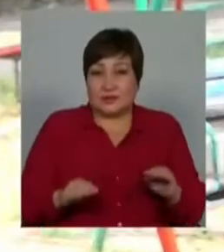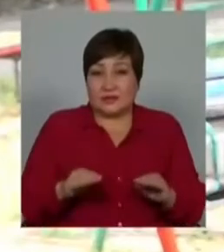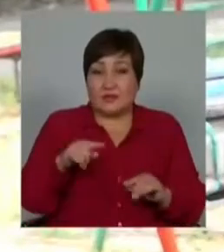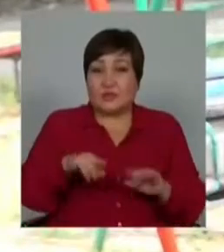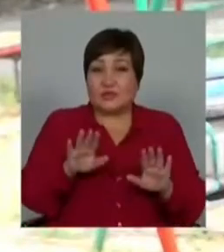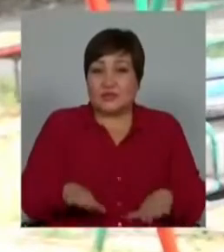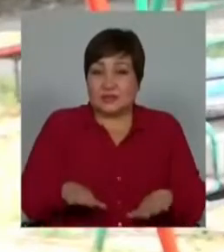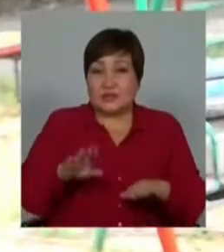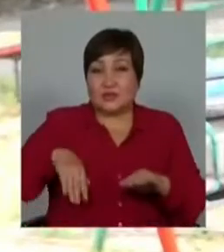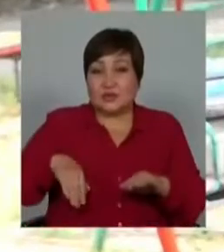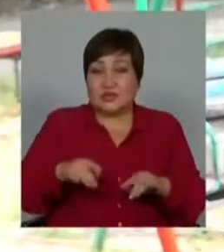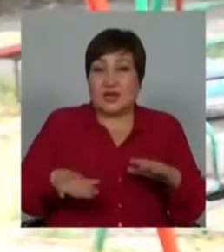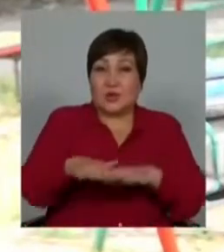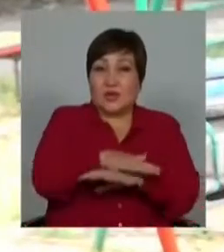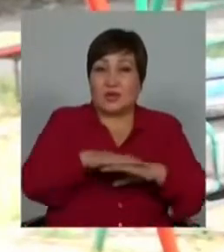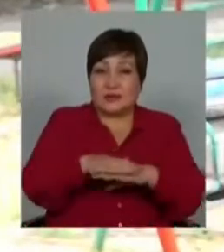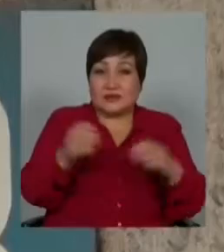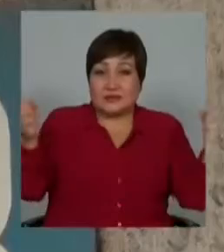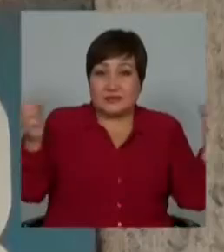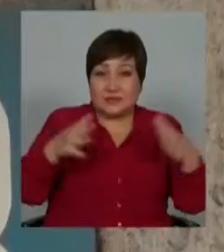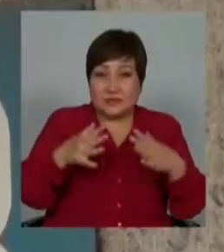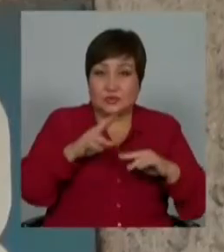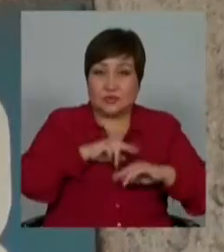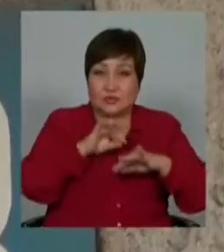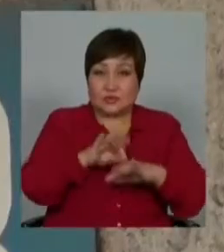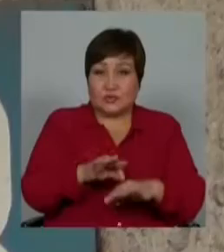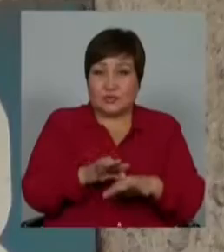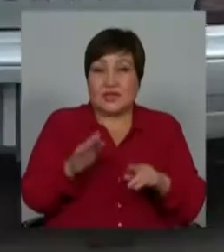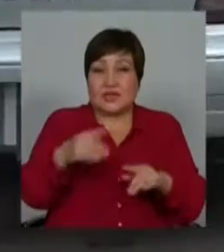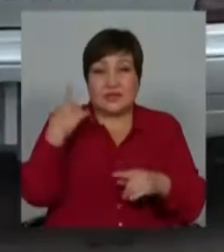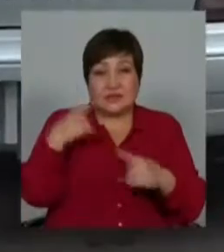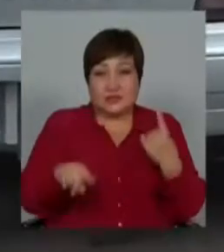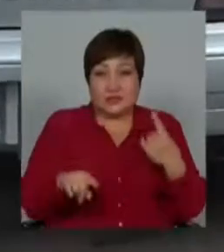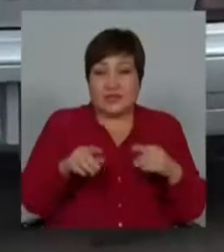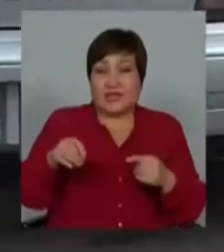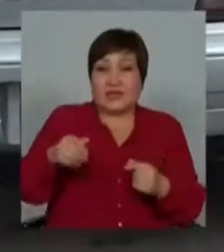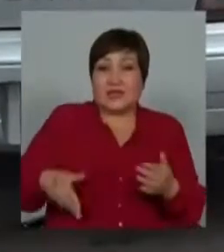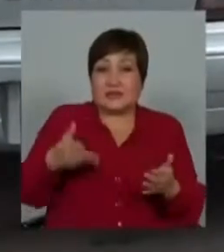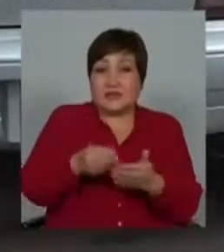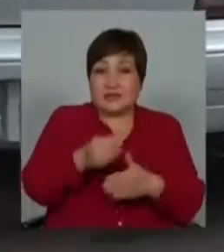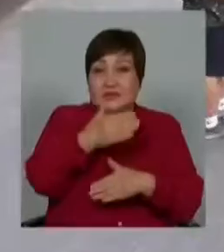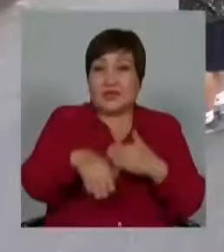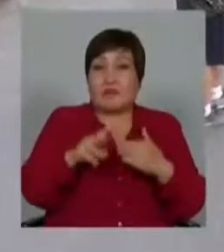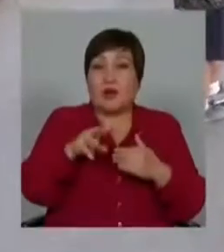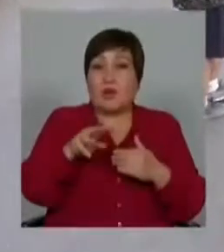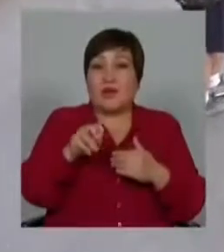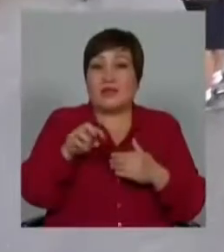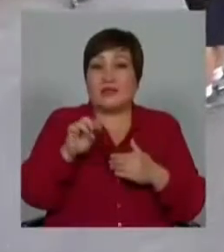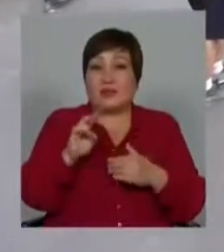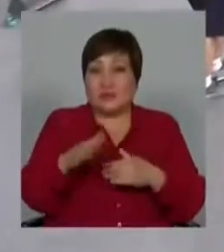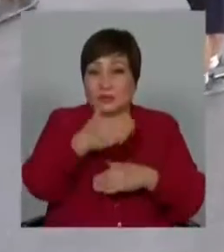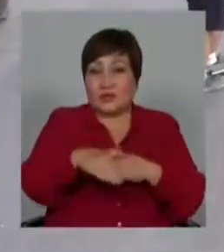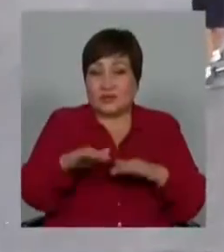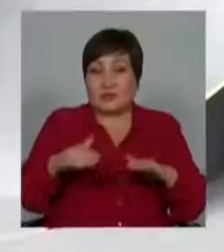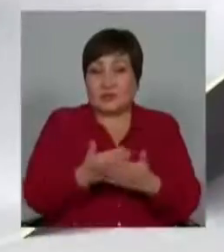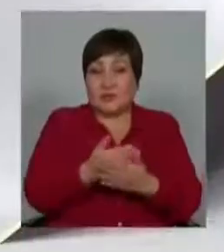одан кейін ауланы жарықтандыру жұмыстары жүргізіледі. Ал жеке инвестордың есебінен Мәуленов көшесі абаттандырылмақ. Сондай-ақ Төле би мен